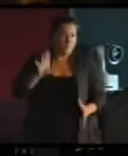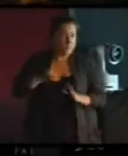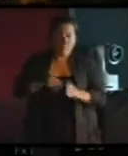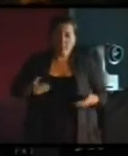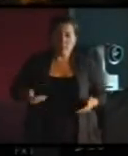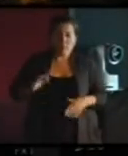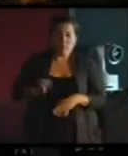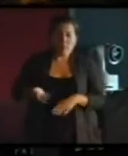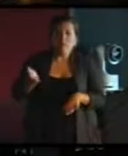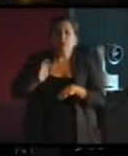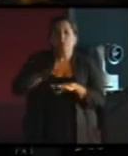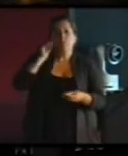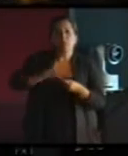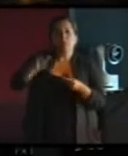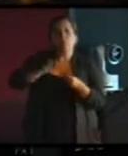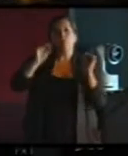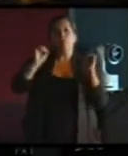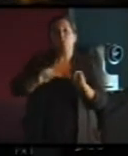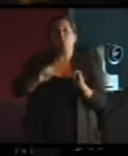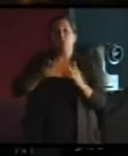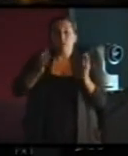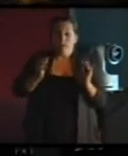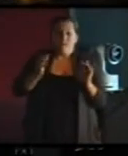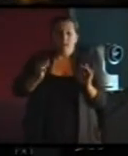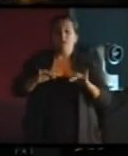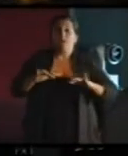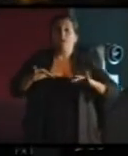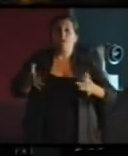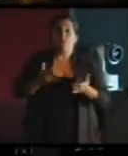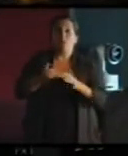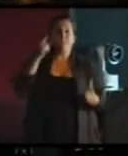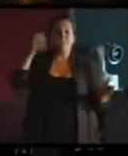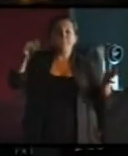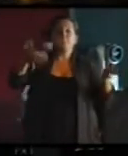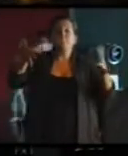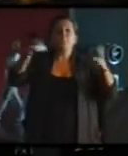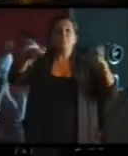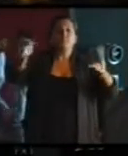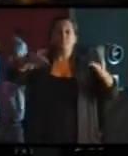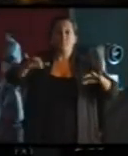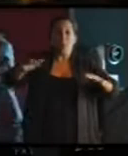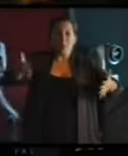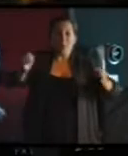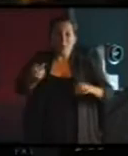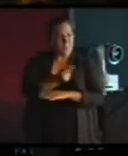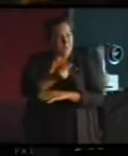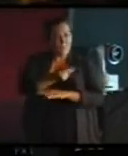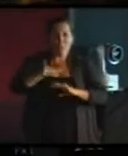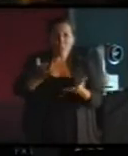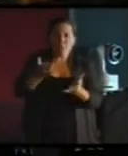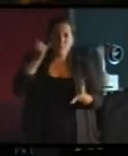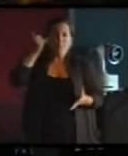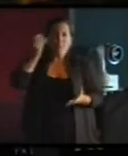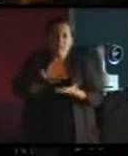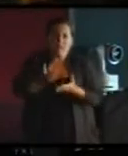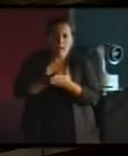peut se demander si la façon dont vous les avez conçus tous les deux, la façon dont